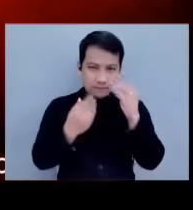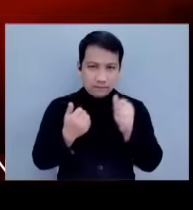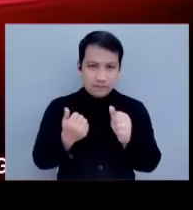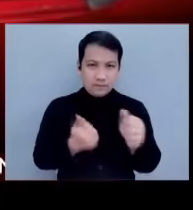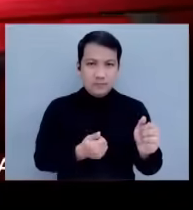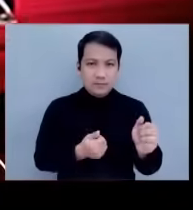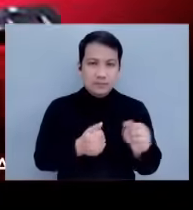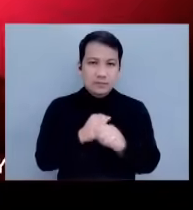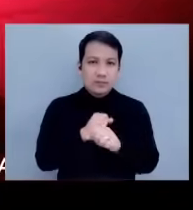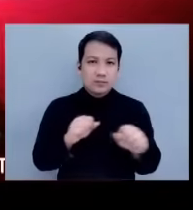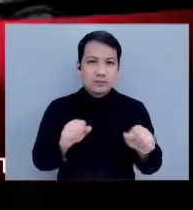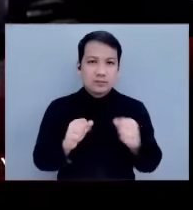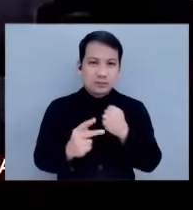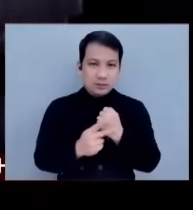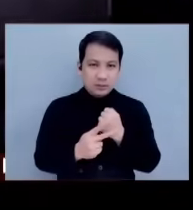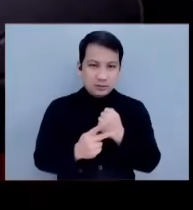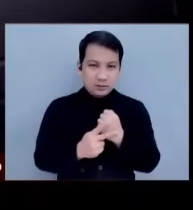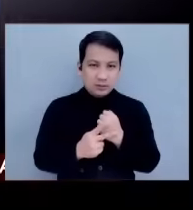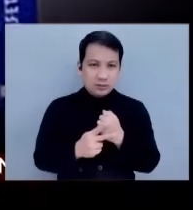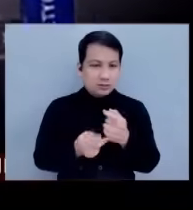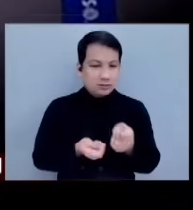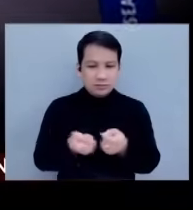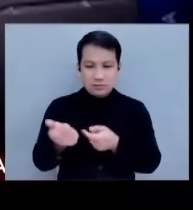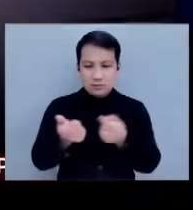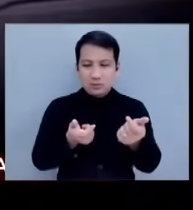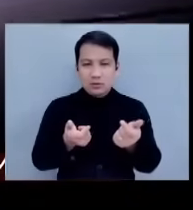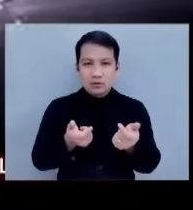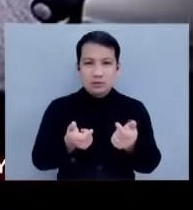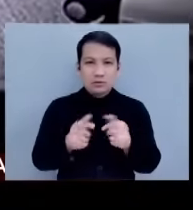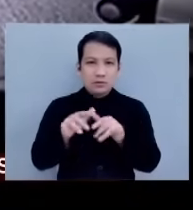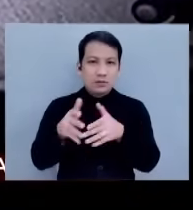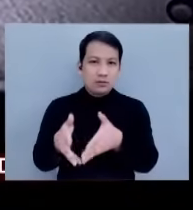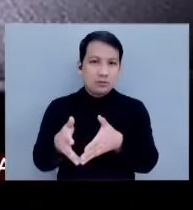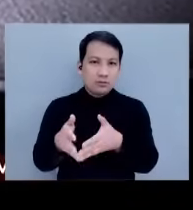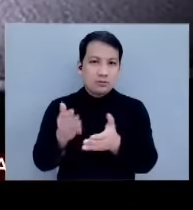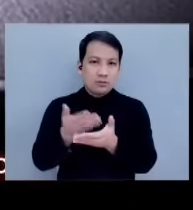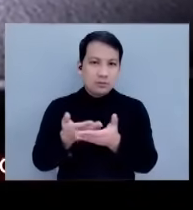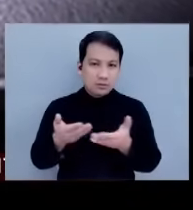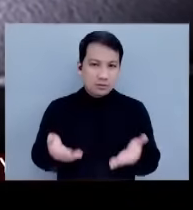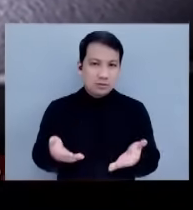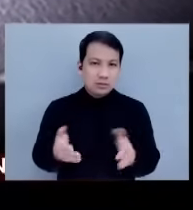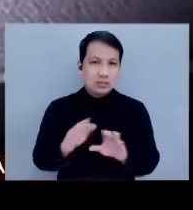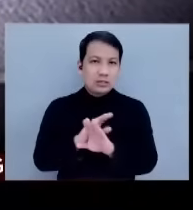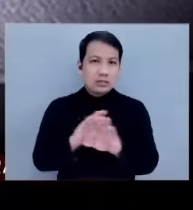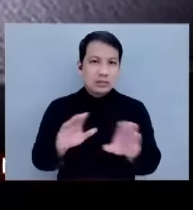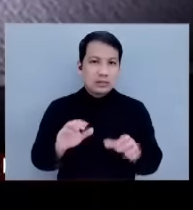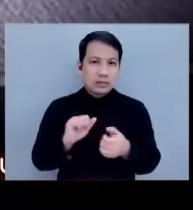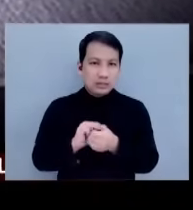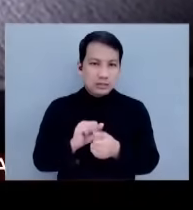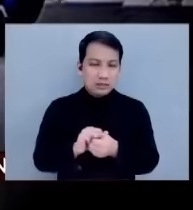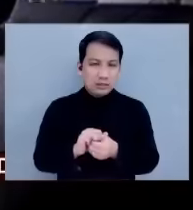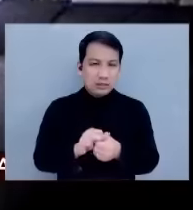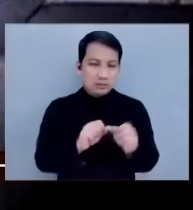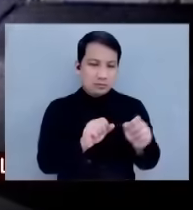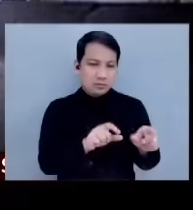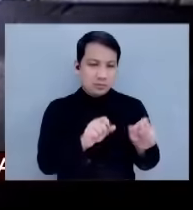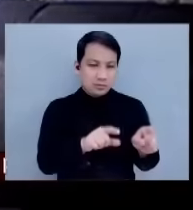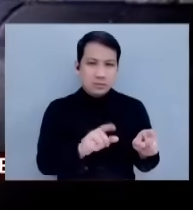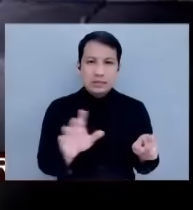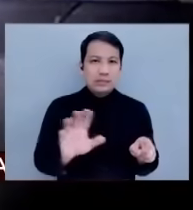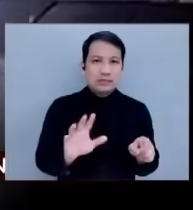safekeeping at disposal mga nawala o naiwang bagahe. At hindi po kasama rito ang pagbebenta ng mga ito